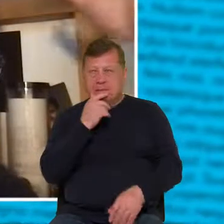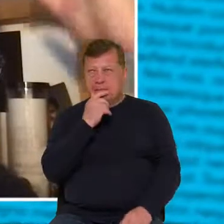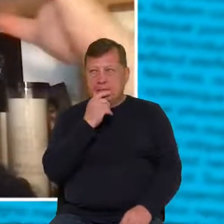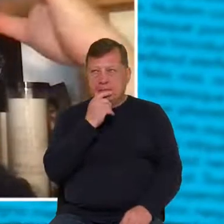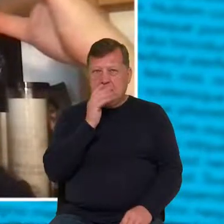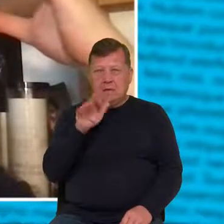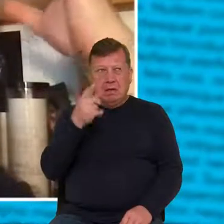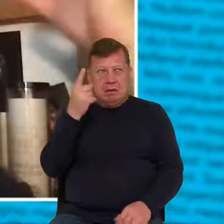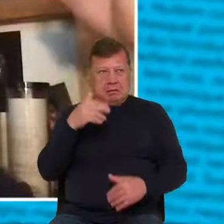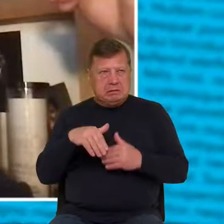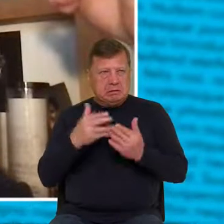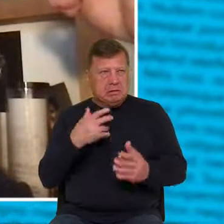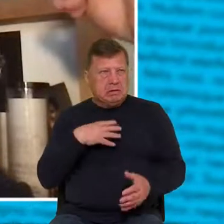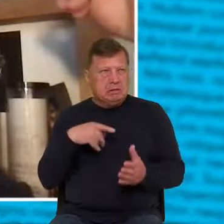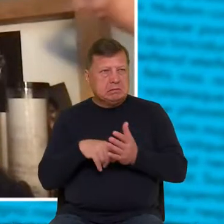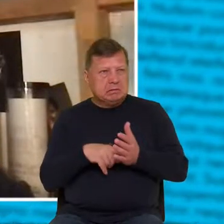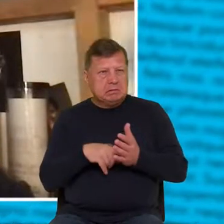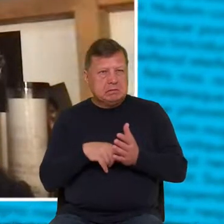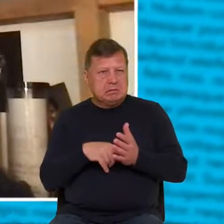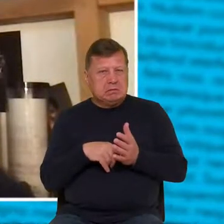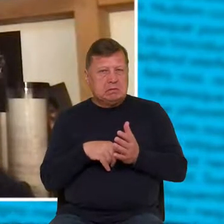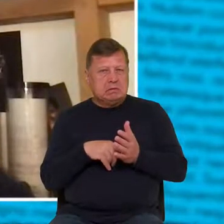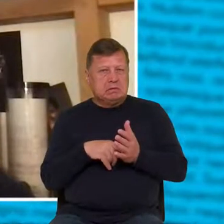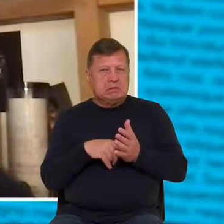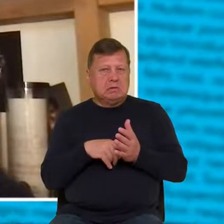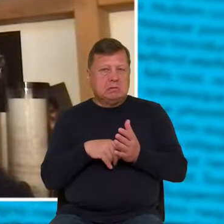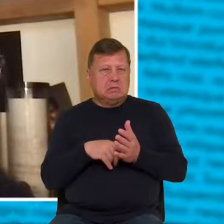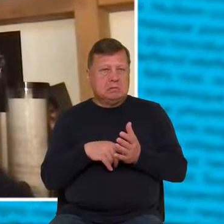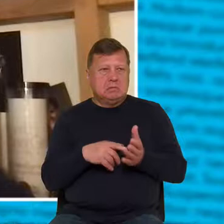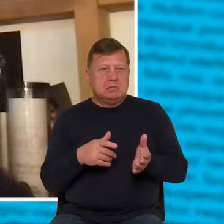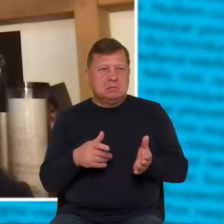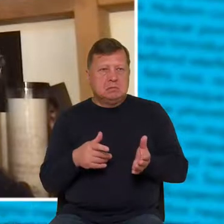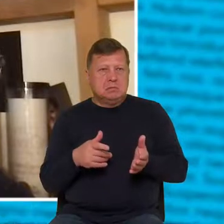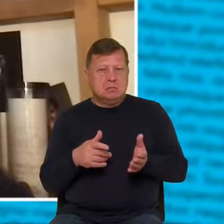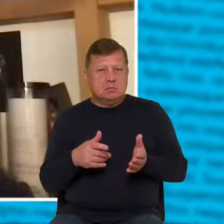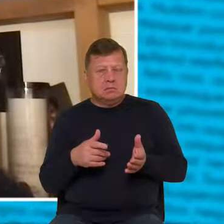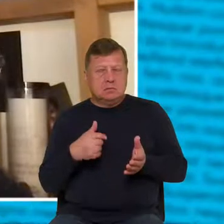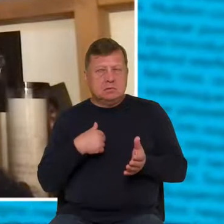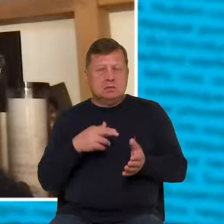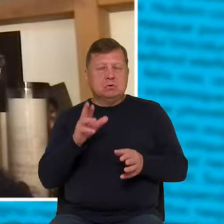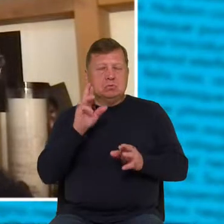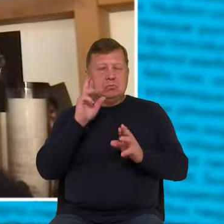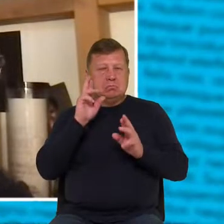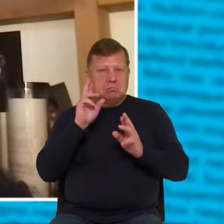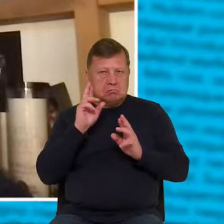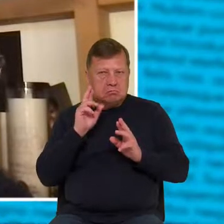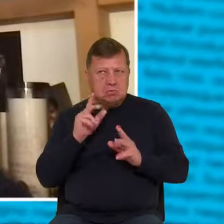miałem taki dzień rewelacji, kiedy zdałem sobie sprawę,